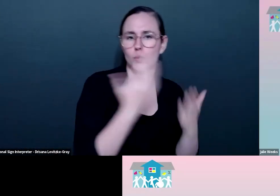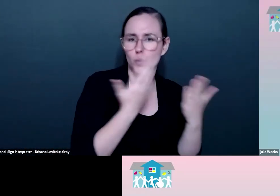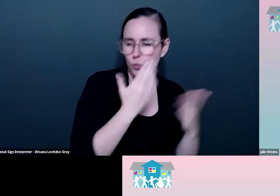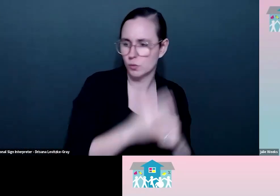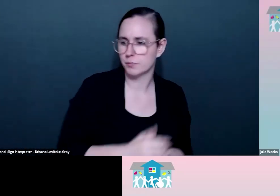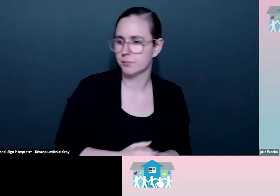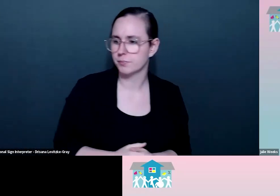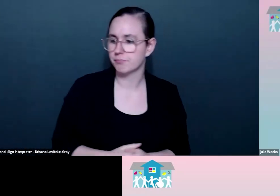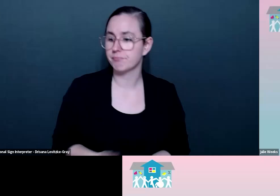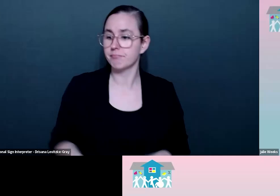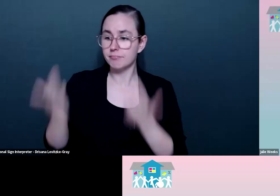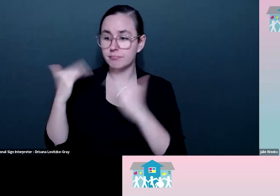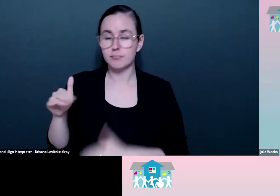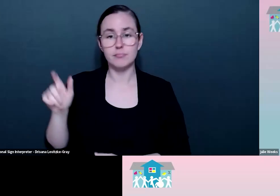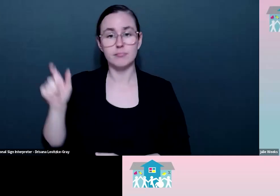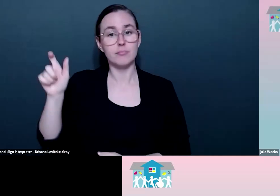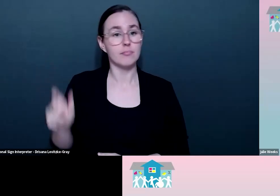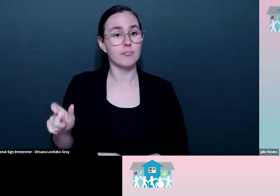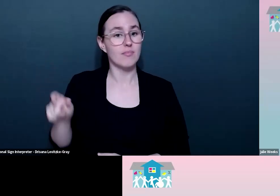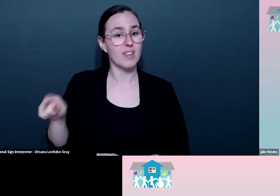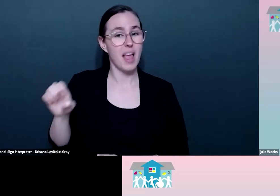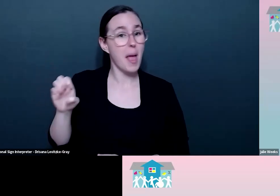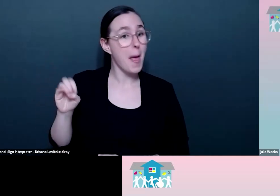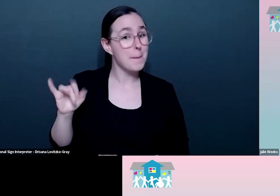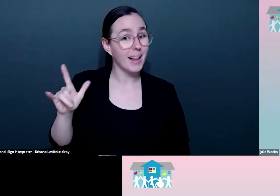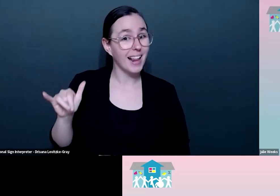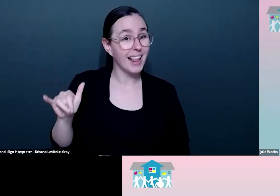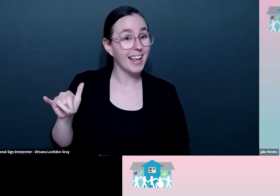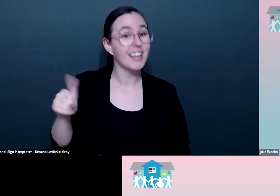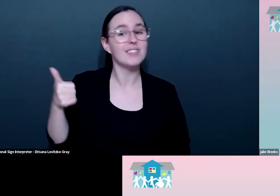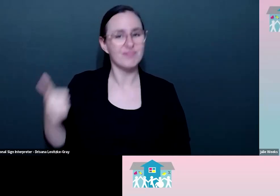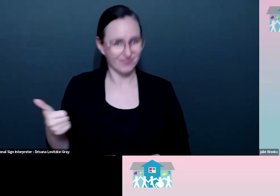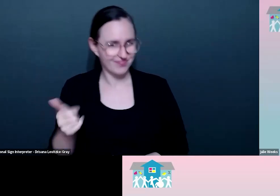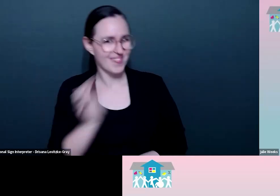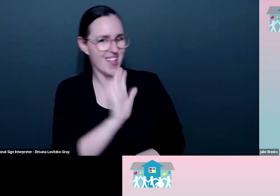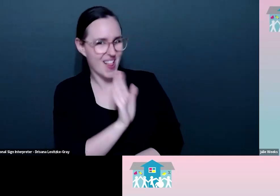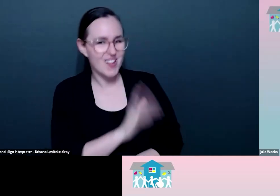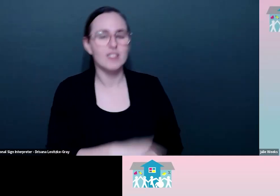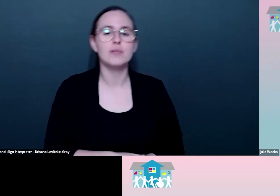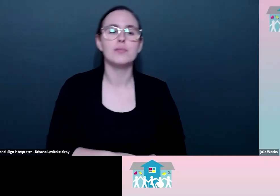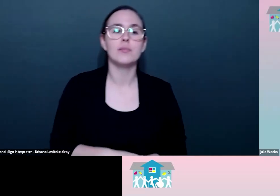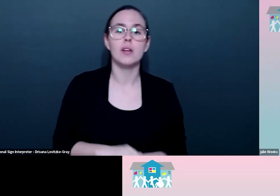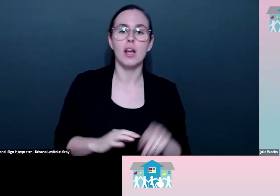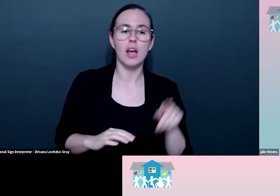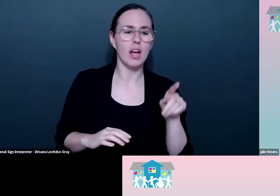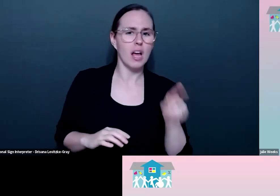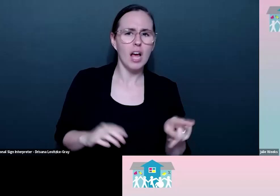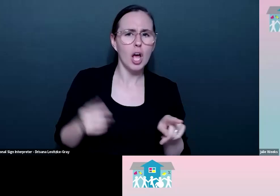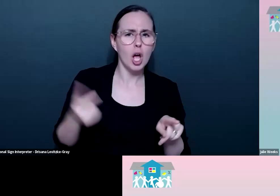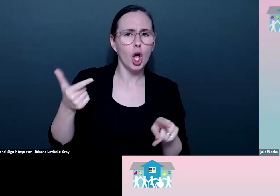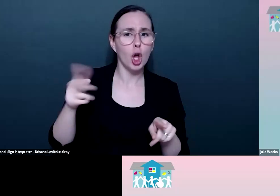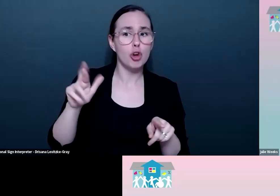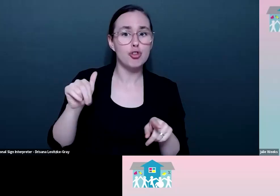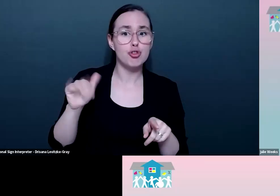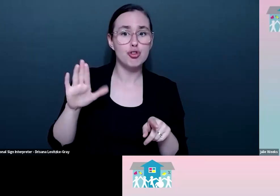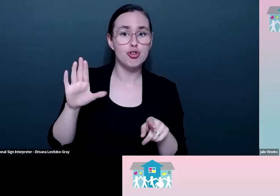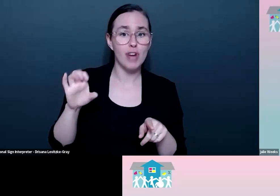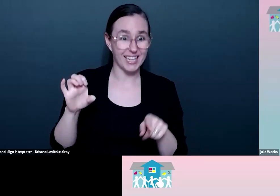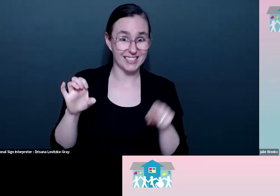en considération aussi les notes de l'enfant? Est-ce que si l'enfant termine l'année scolaire? Oui,